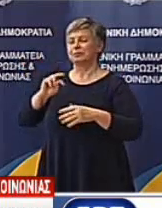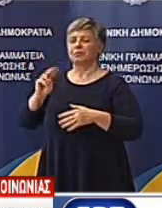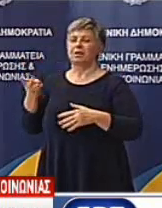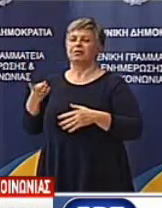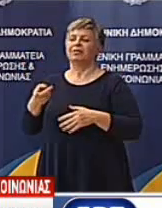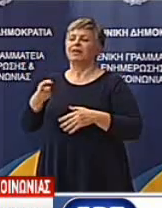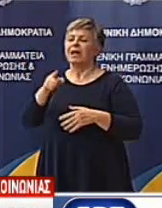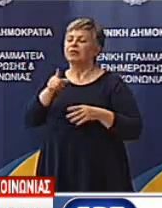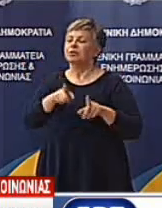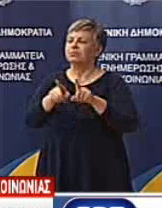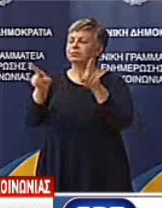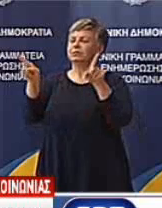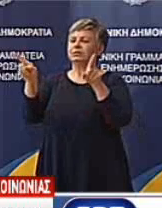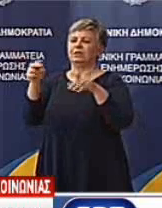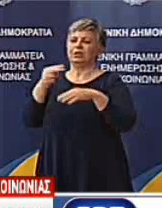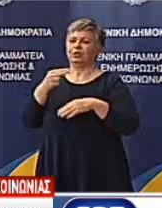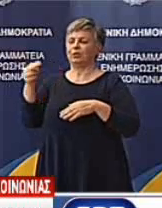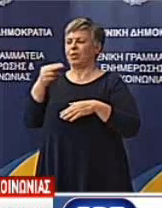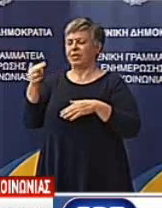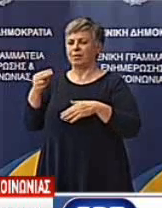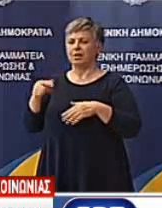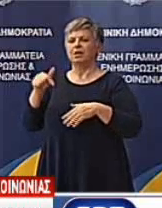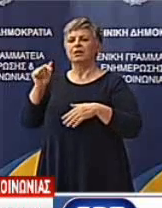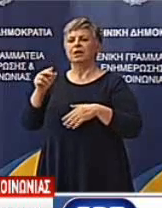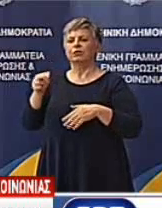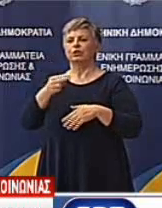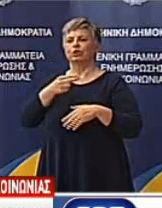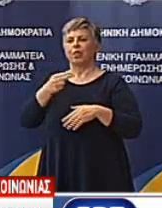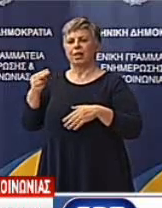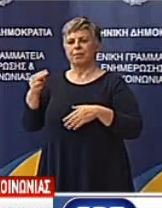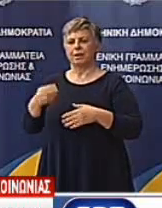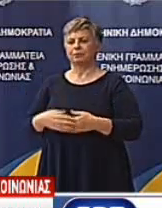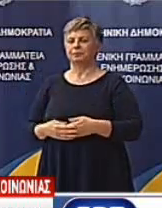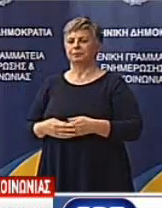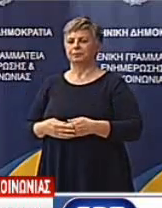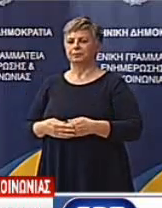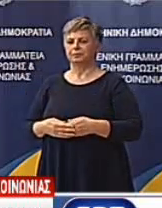Έτσι κι αλλιώς είναι της διαπραγμάτευσης και δεν θα δημοσιοποιηθούν. Ορίστε.